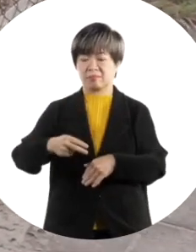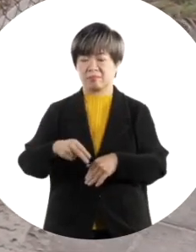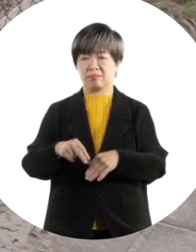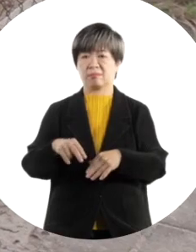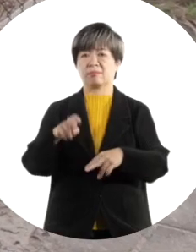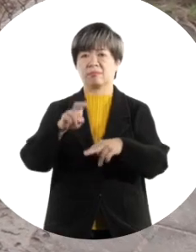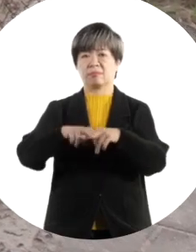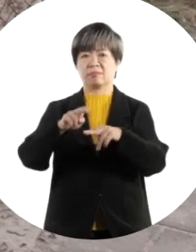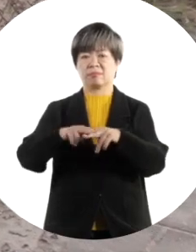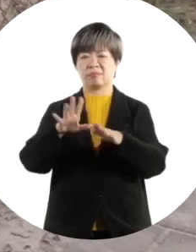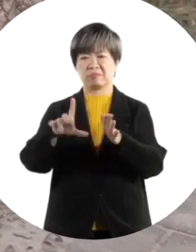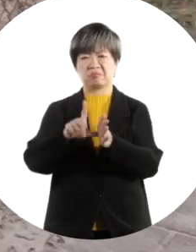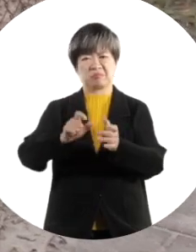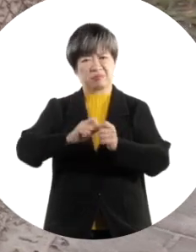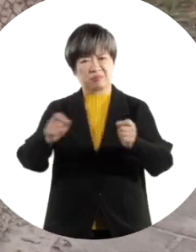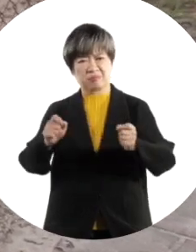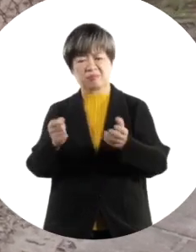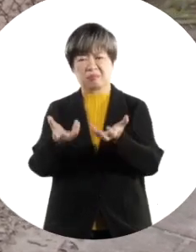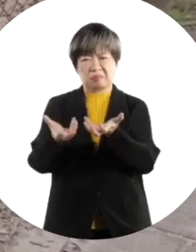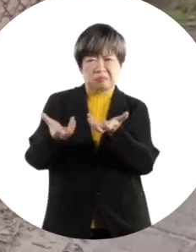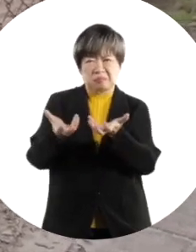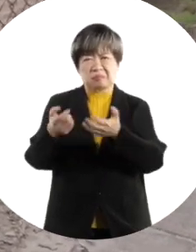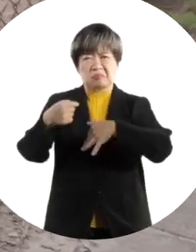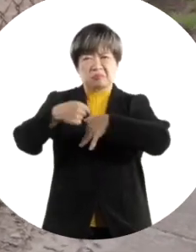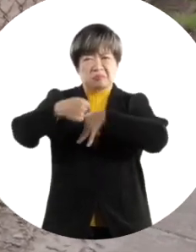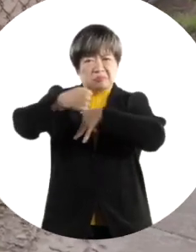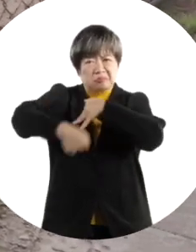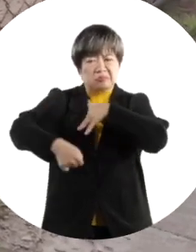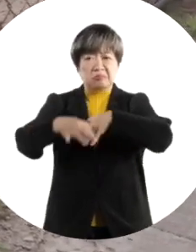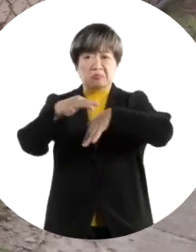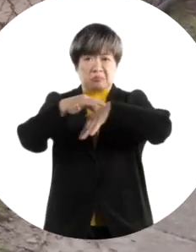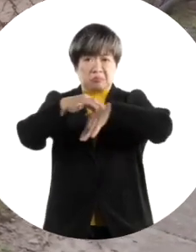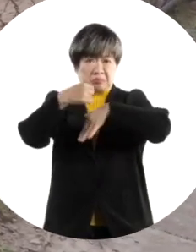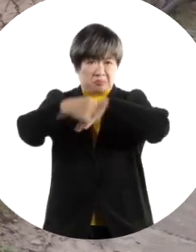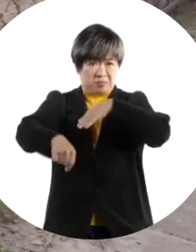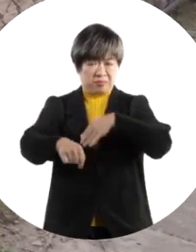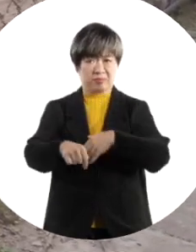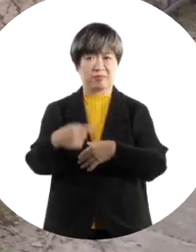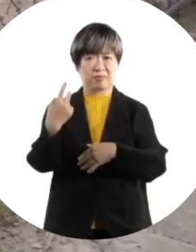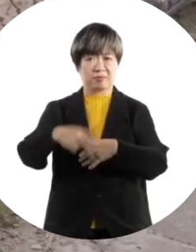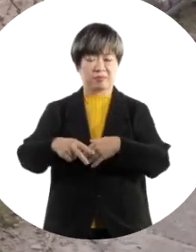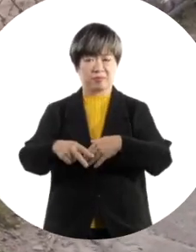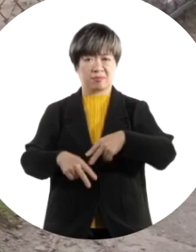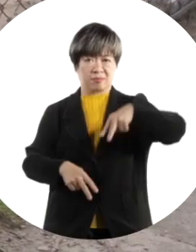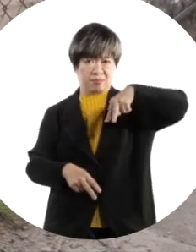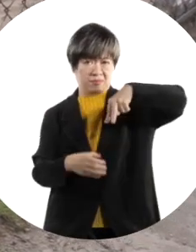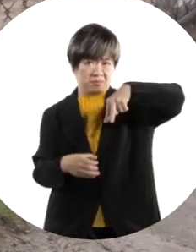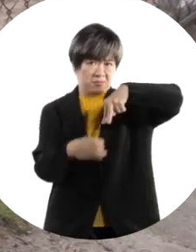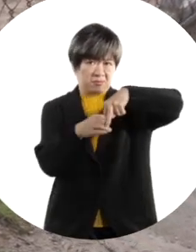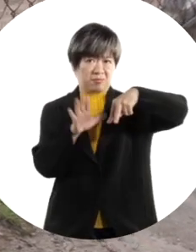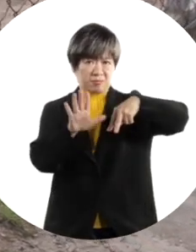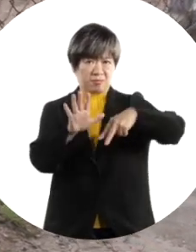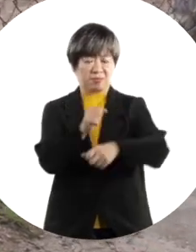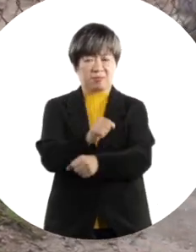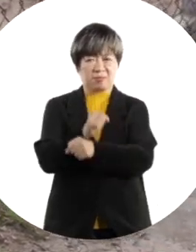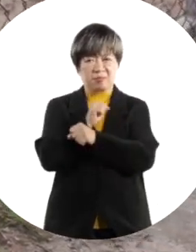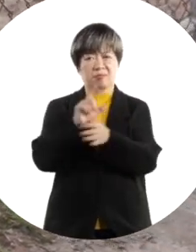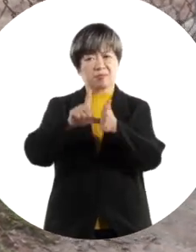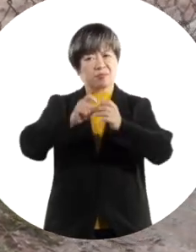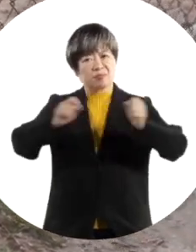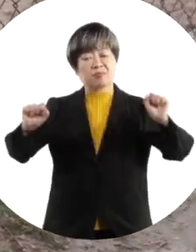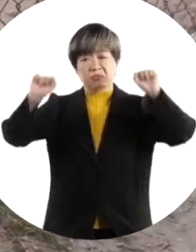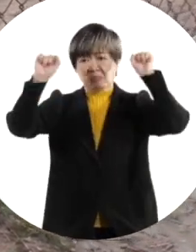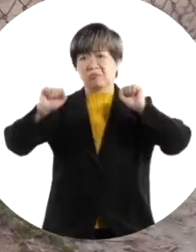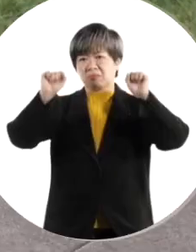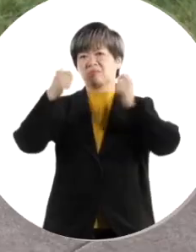为长时间的摩擦造成皮肤受损的问题。另外，使用义肢的时候也要避免长时间的运